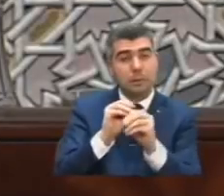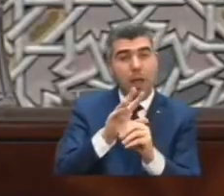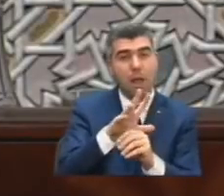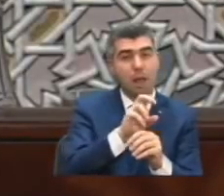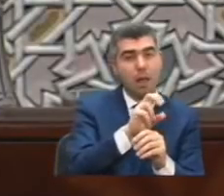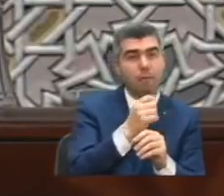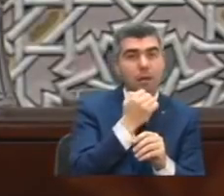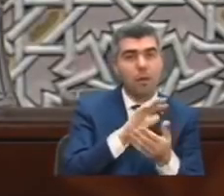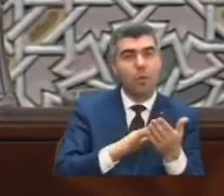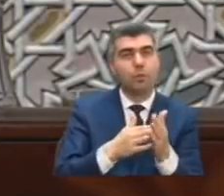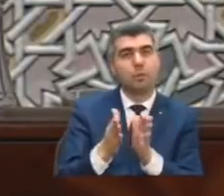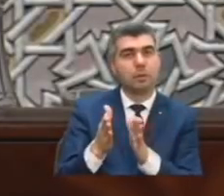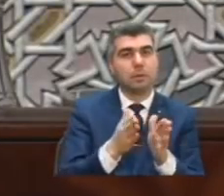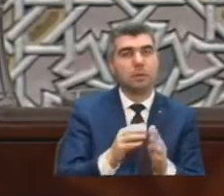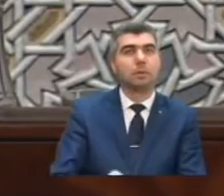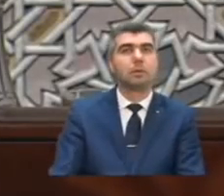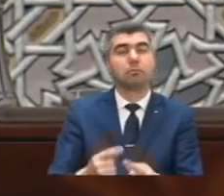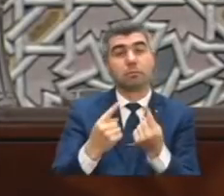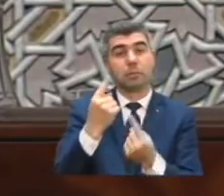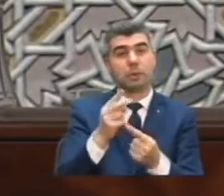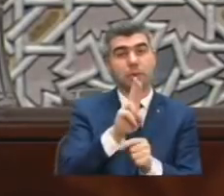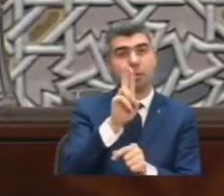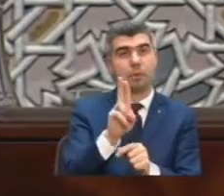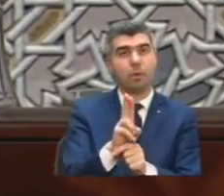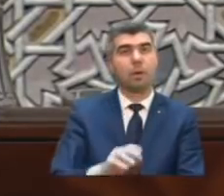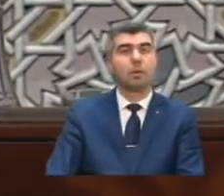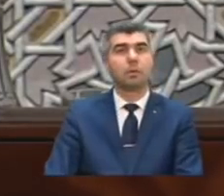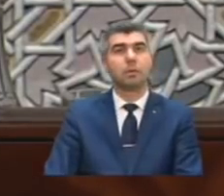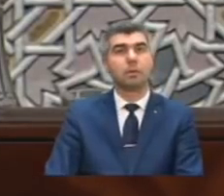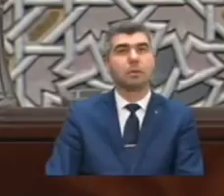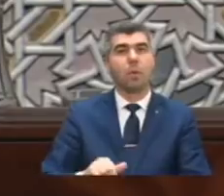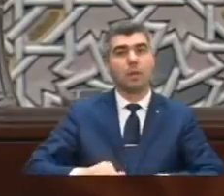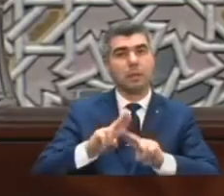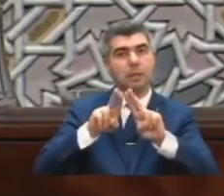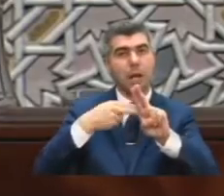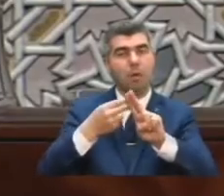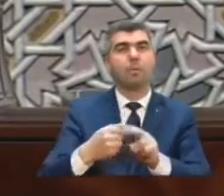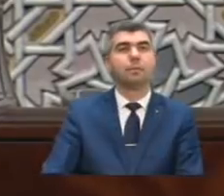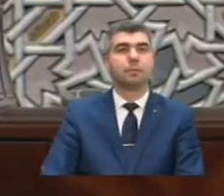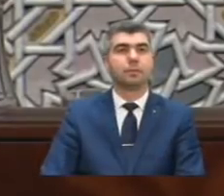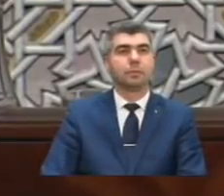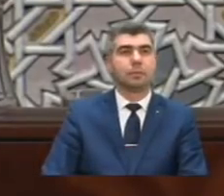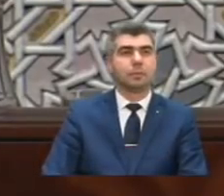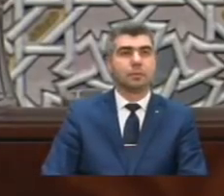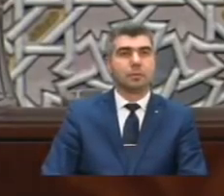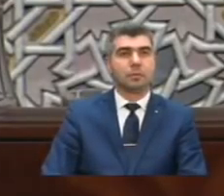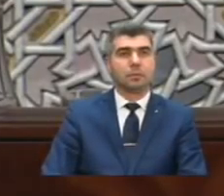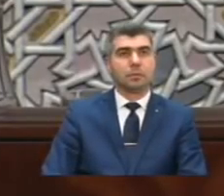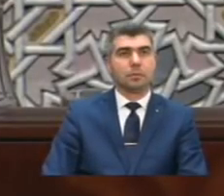هل هناك تعقيب إضافي في الموضوع؟ تفضل سيد الوزير أرد على التعقيب.